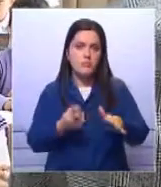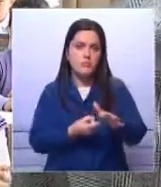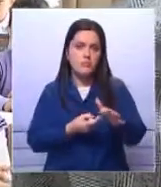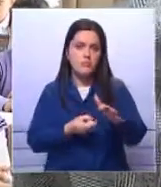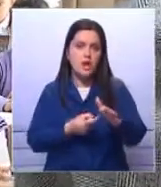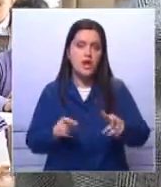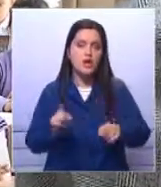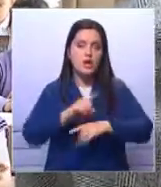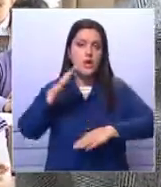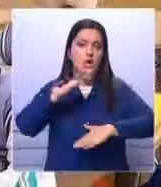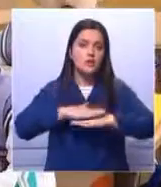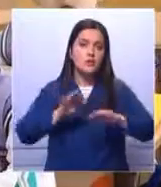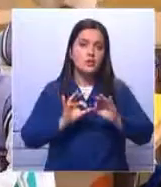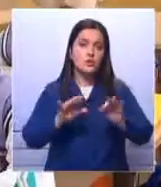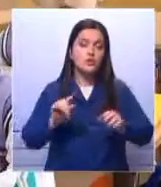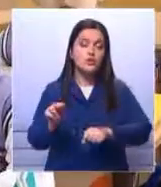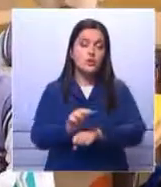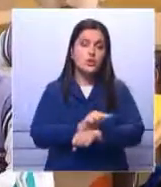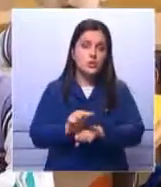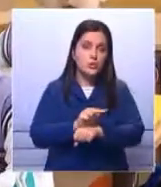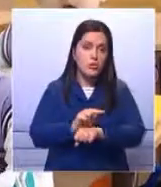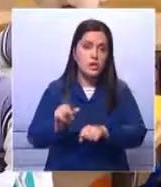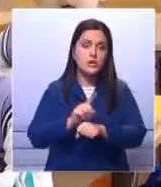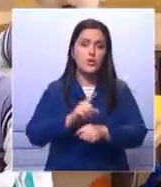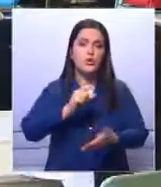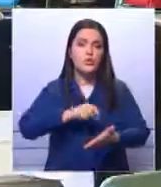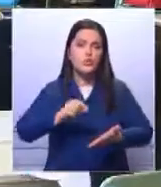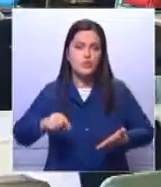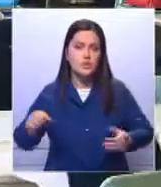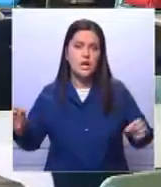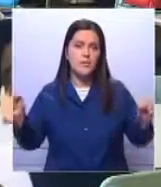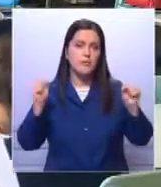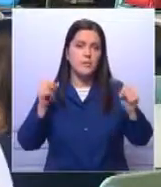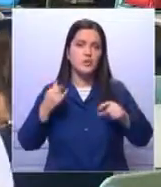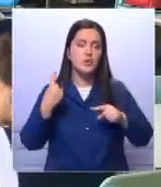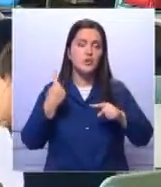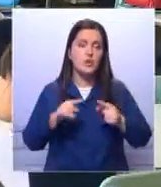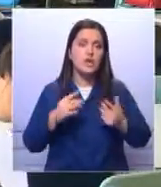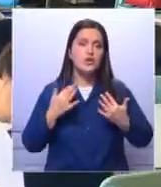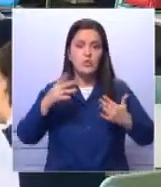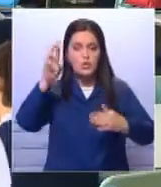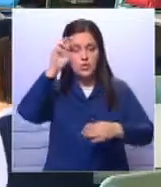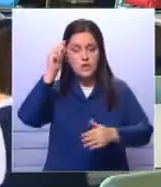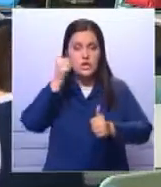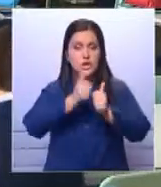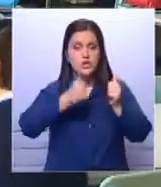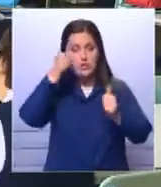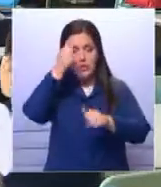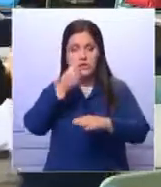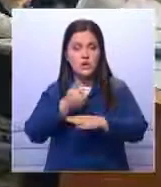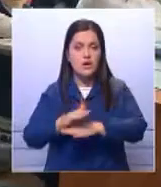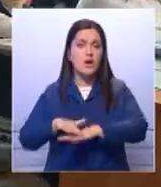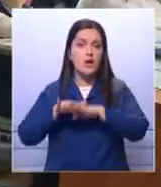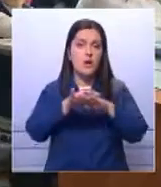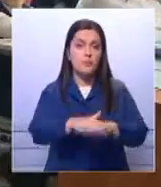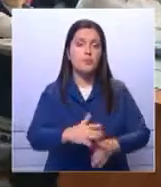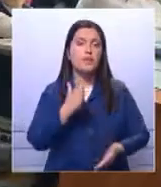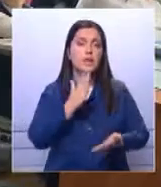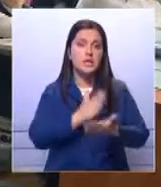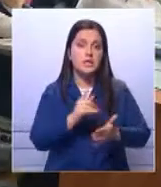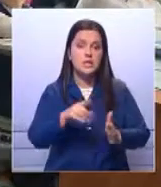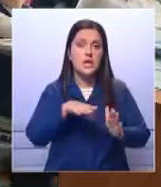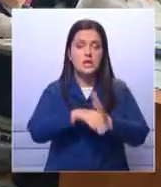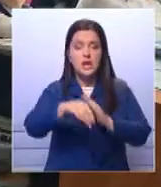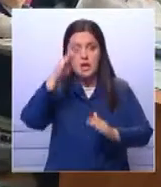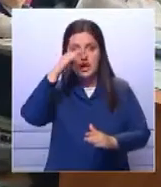вести расследование. Также в Акимате отметили, на ремонт, канцелярские, спортивные товары и другие школьные нужды государство ежегодно